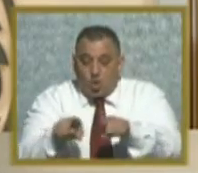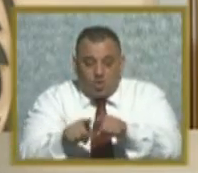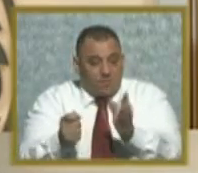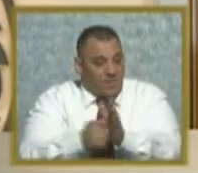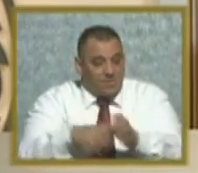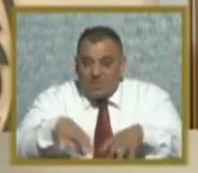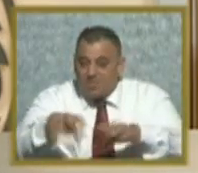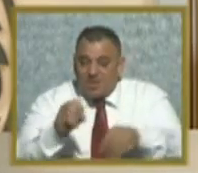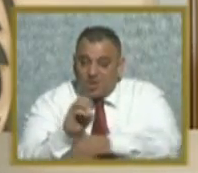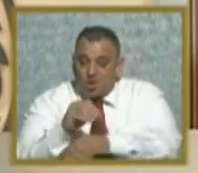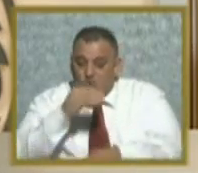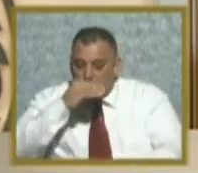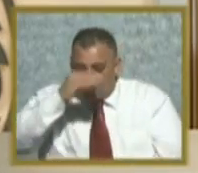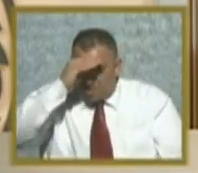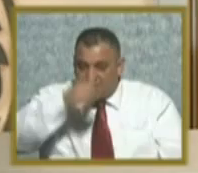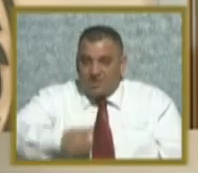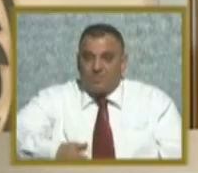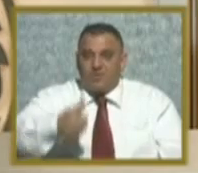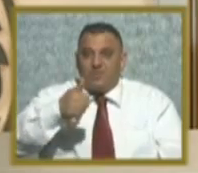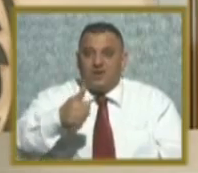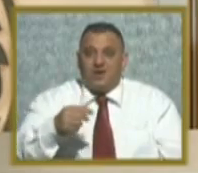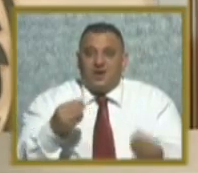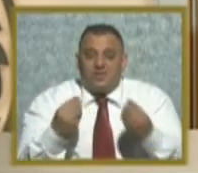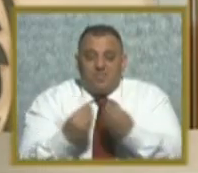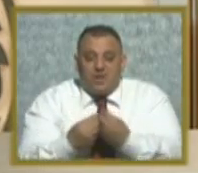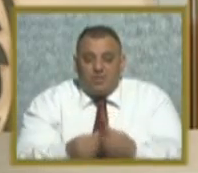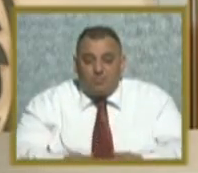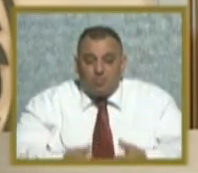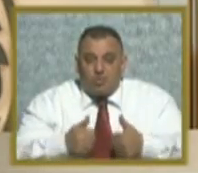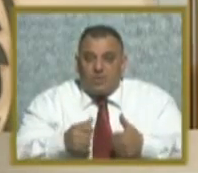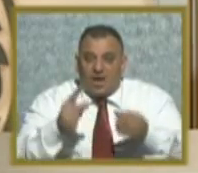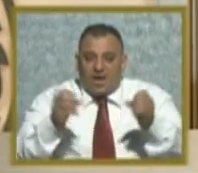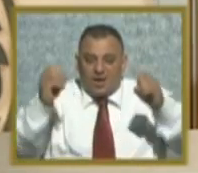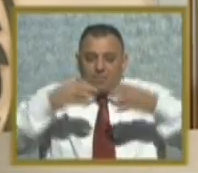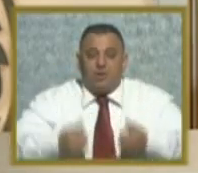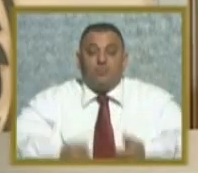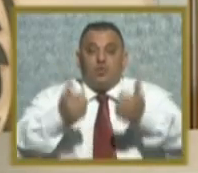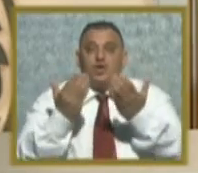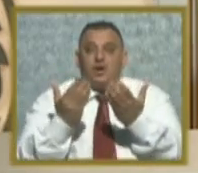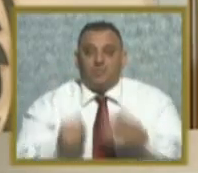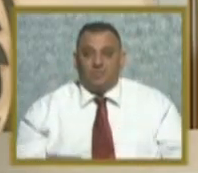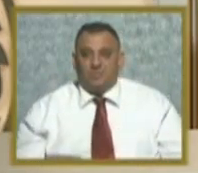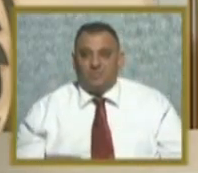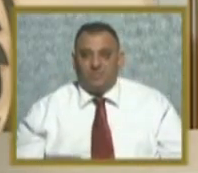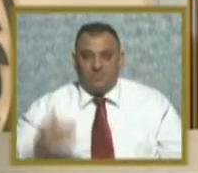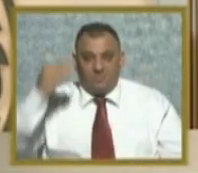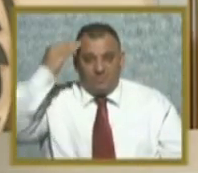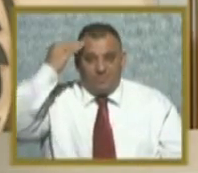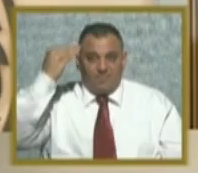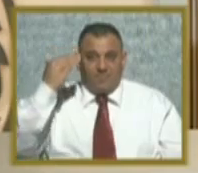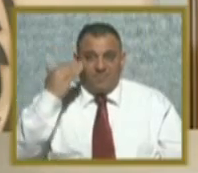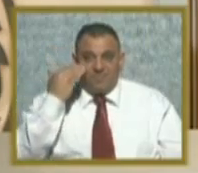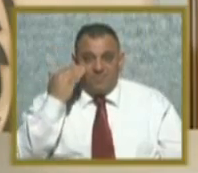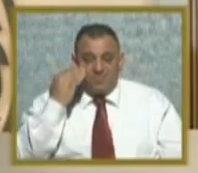وجيرانكم وأقاربكم، يعني بهالتعليم هذا جندي نفسك له وإن شاء الله تكوني من خير الناس. الأخت منال من الصين